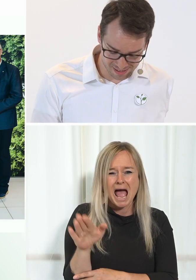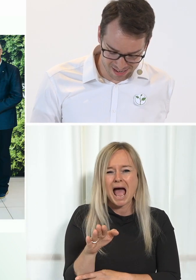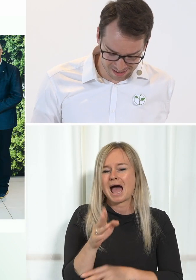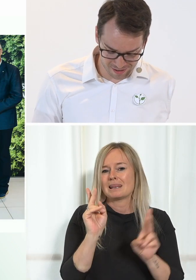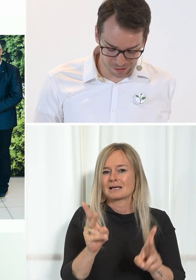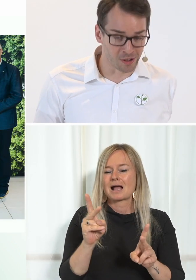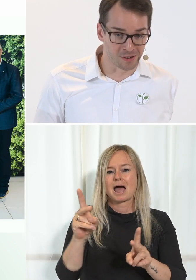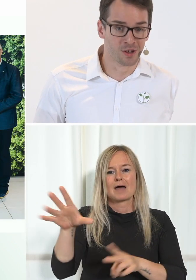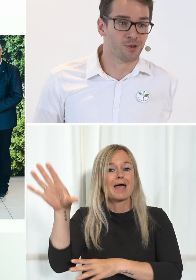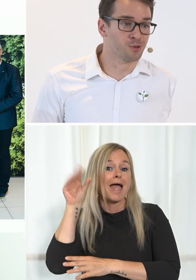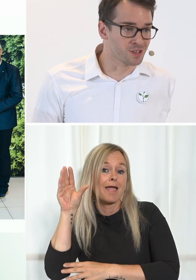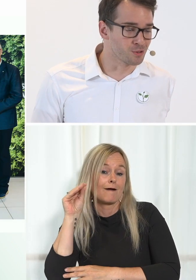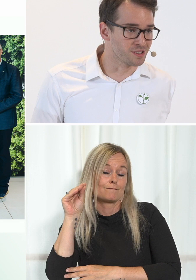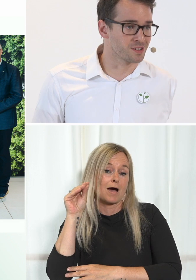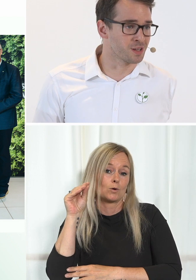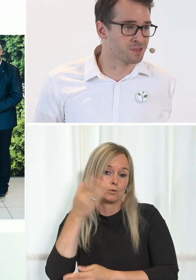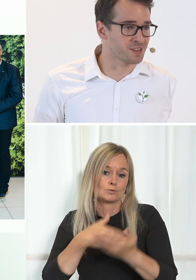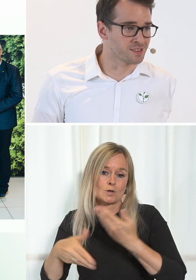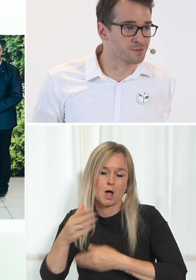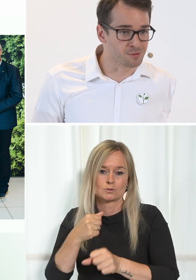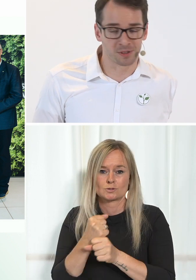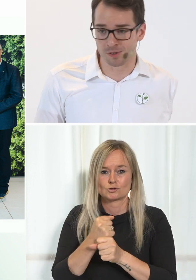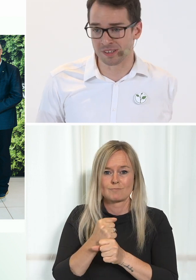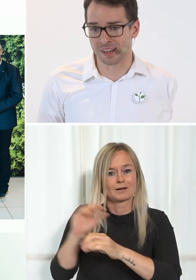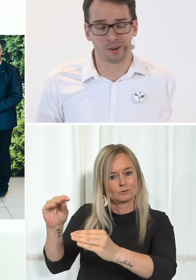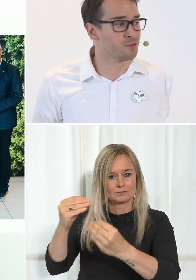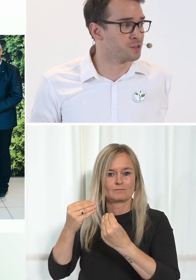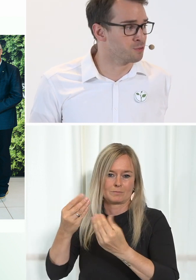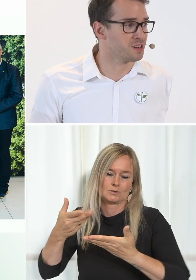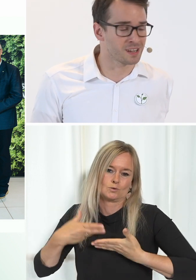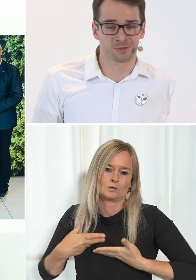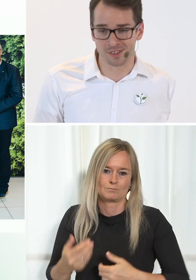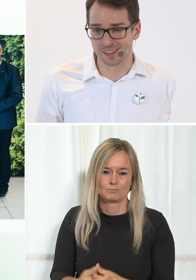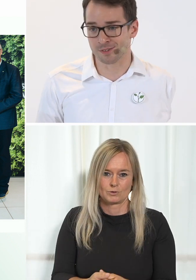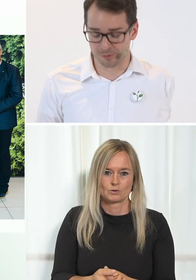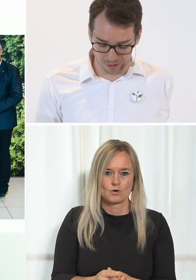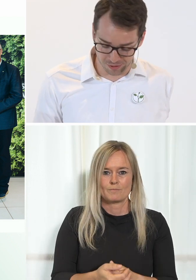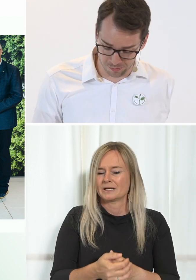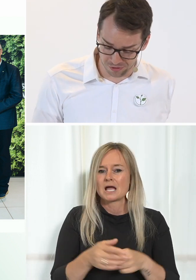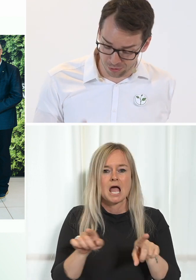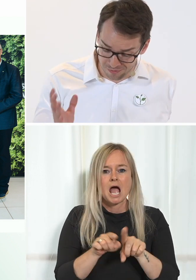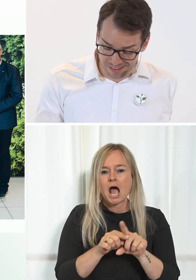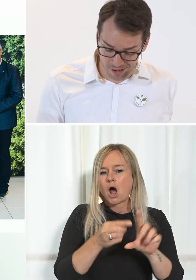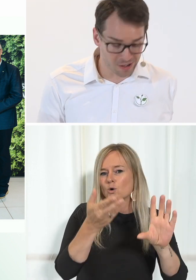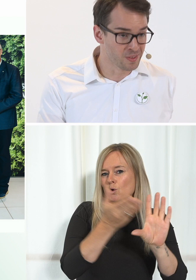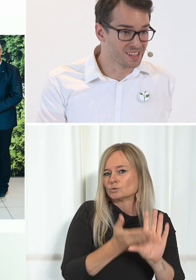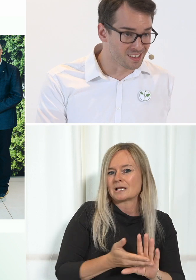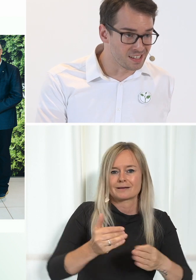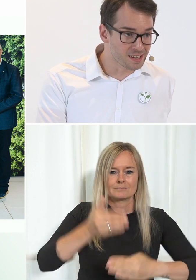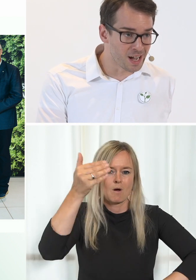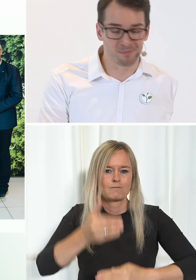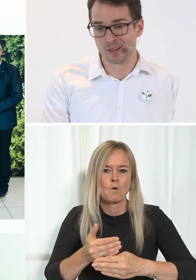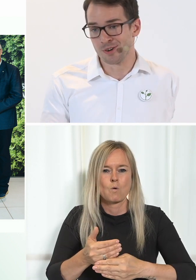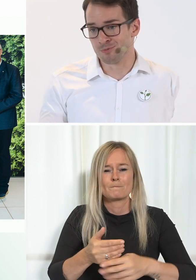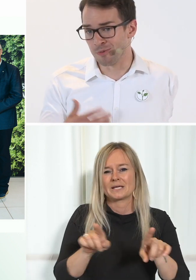bisher lernen können. Und natürlich gibt es ganz, ganz viel Informationsmaterial auch auf den Unterlagen, auf den Seiten von Zero Project. Dort werden Sie auch den